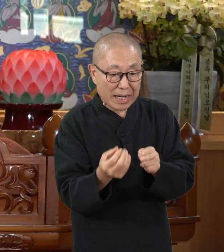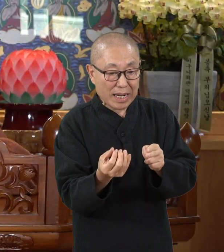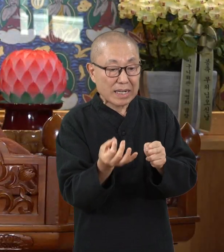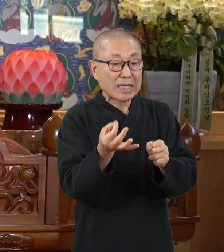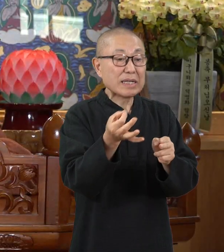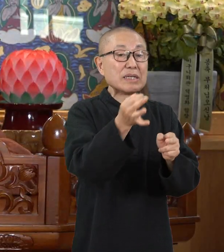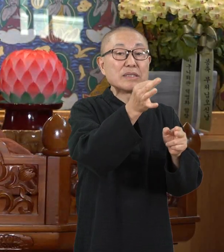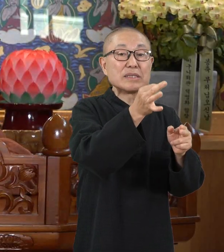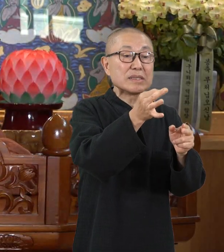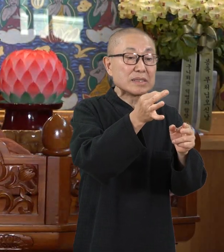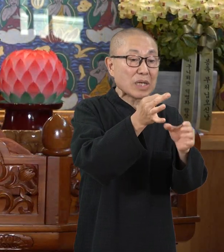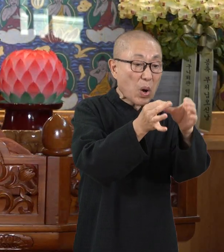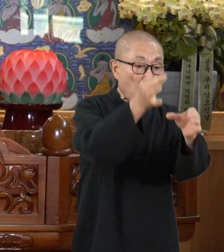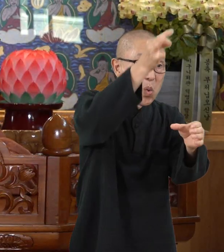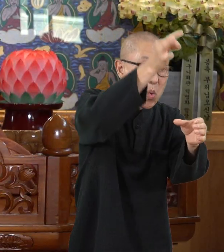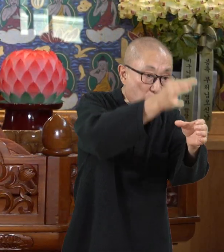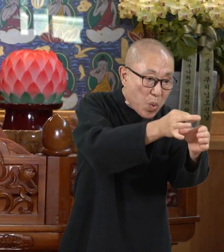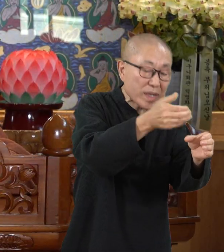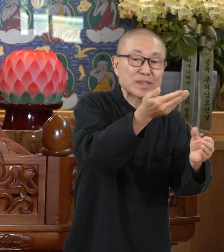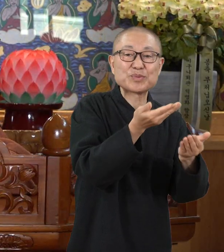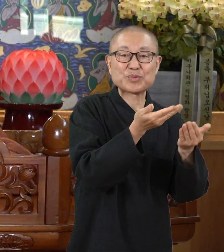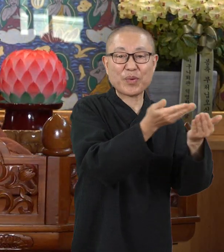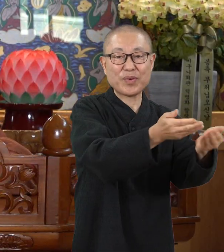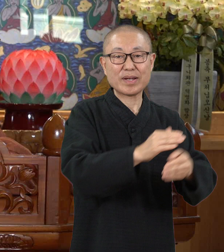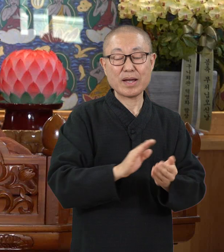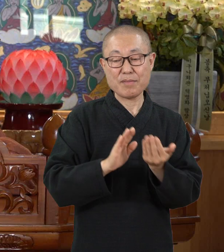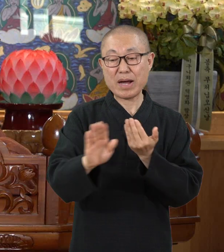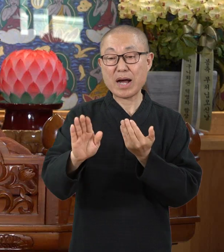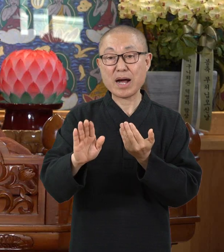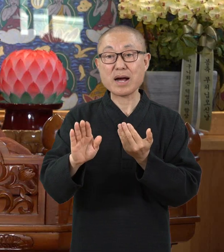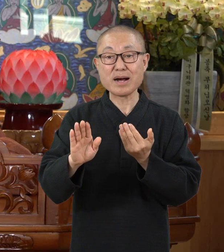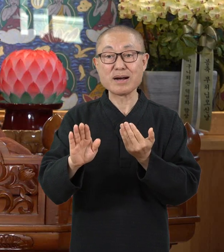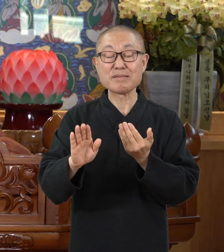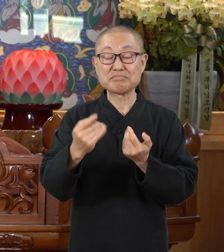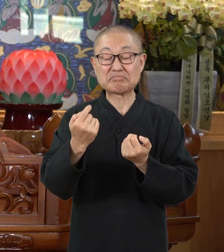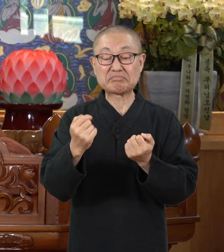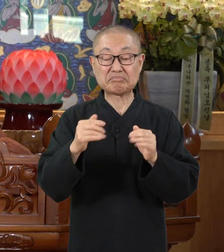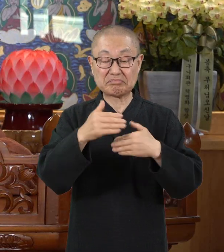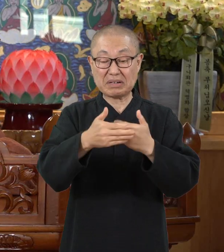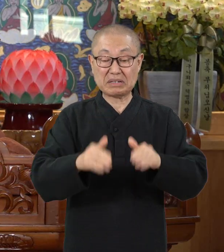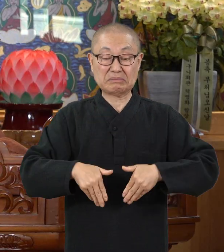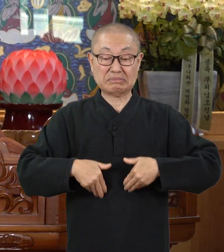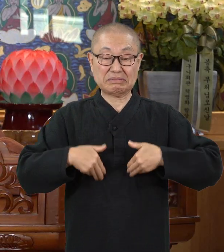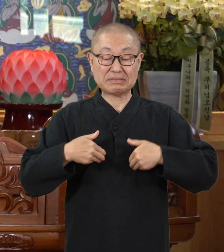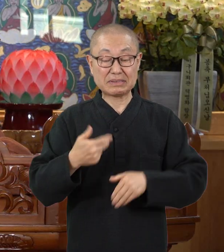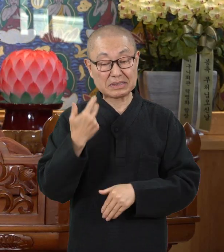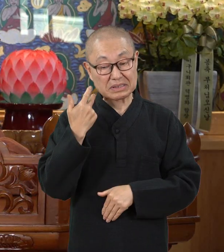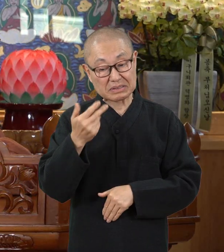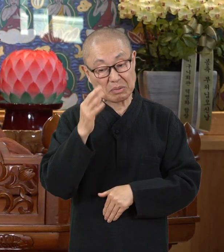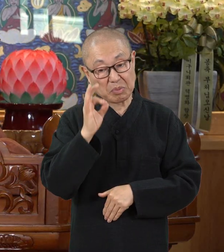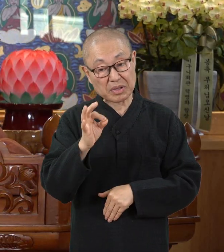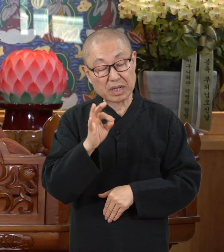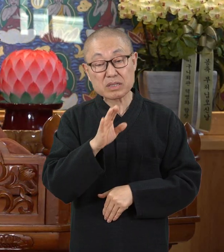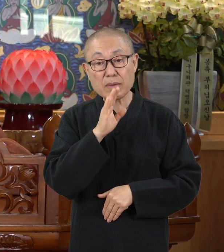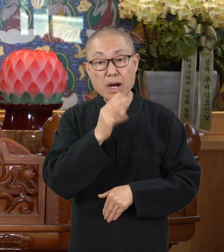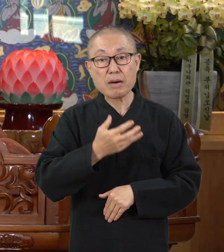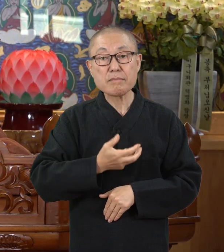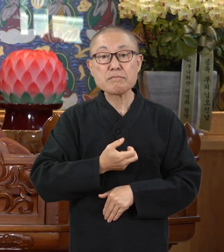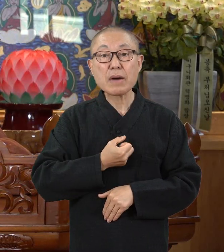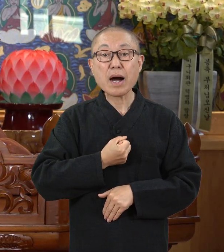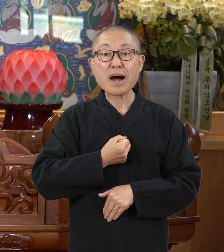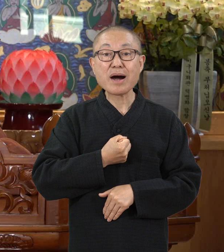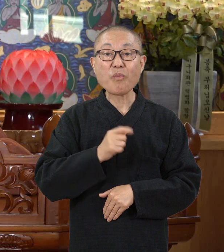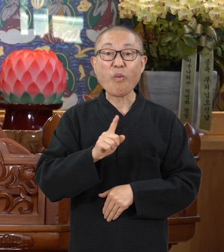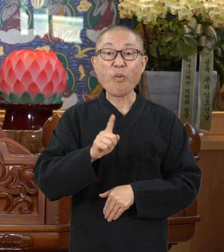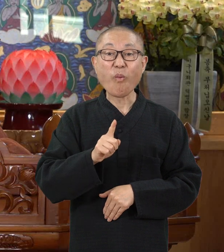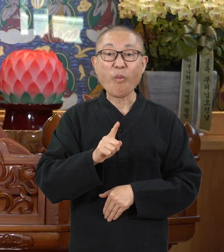가지고 훈기 도는 방 안에, 밖에보다는 제 방이 따뜻하니까 한 일주일 지났는데 정말 깜짝